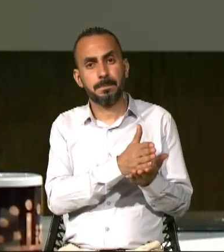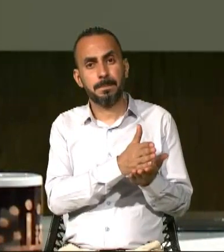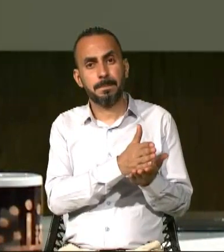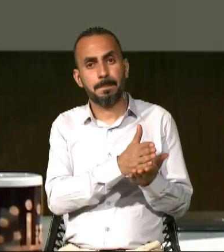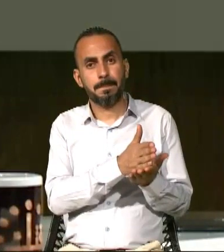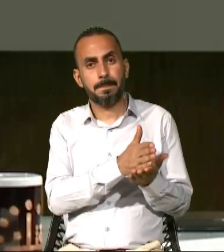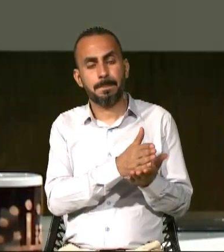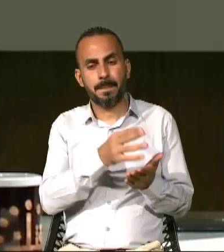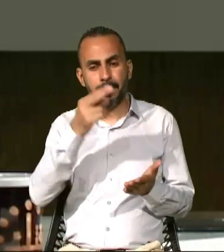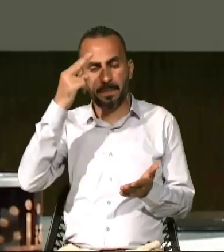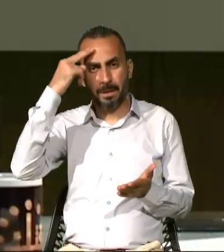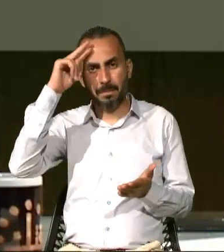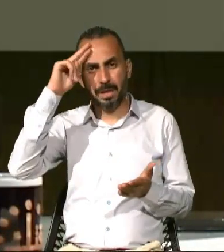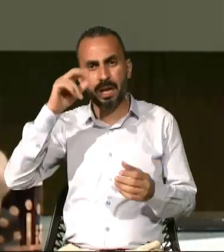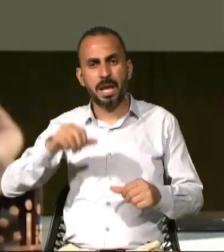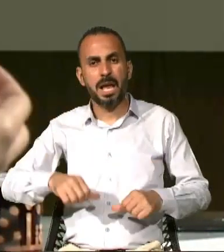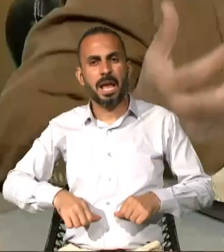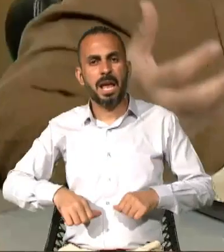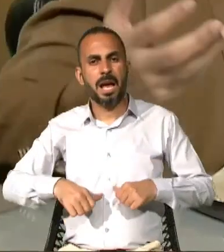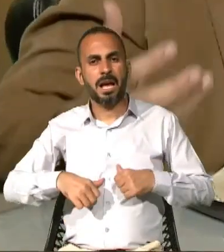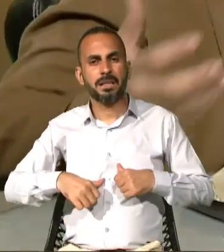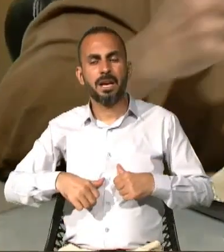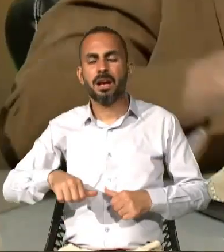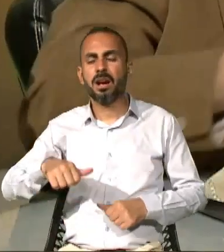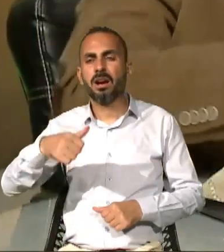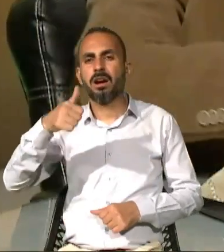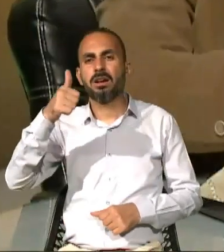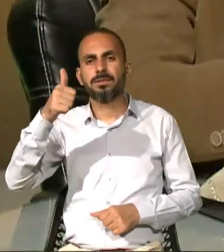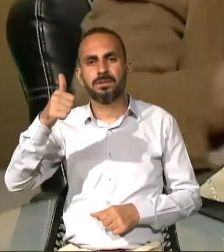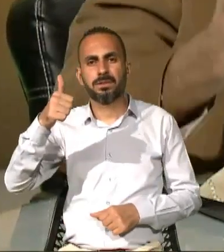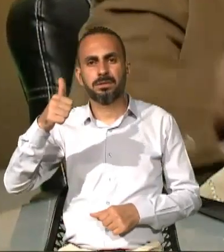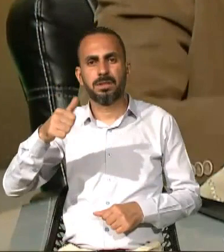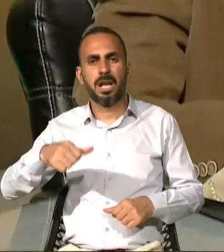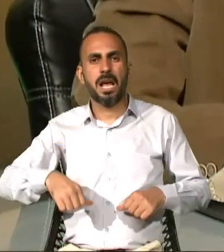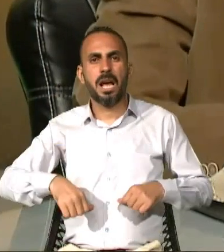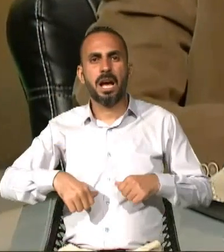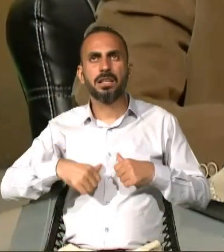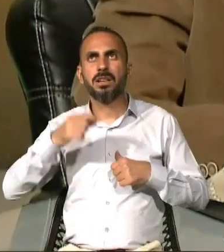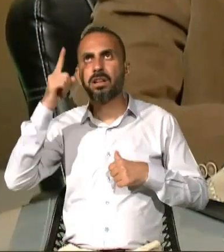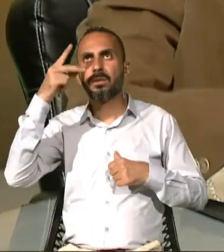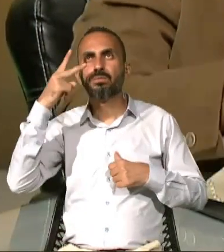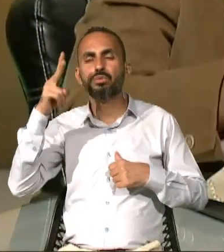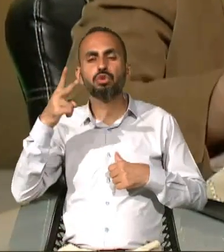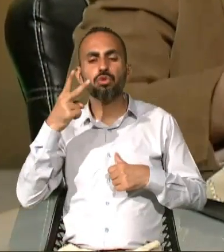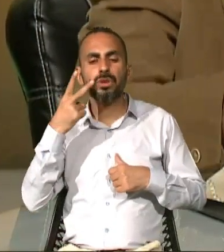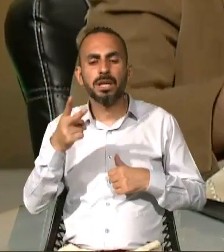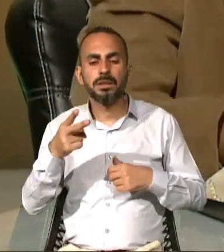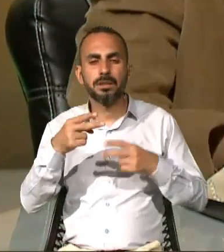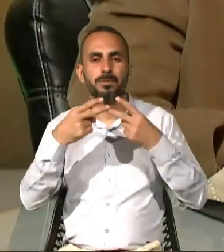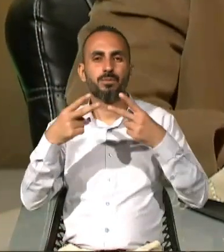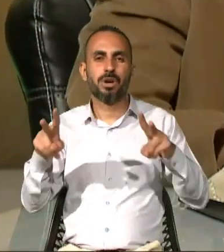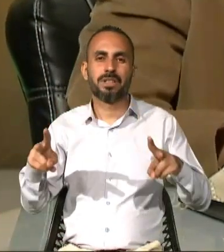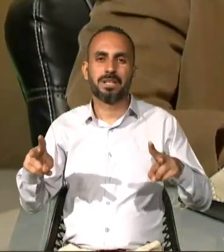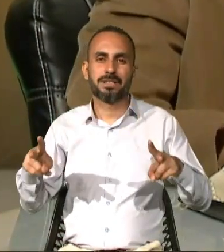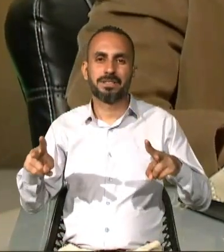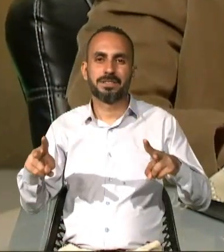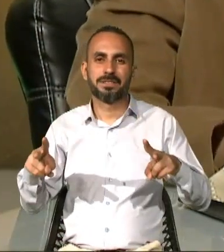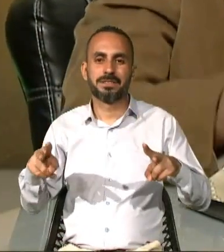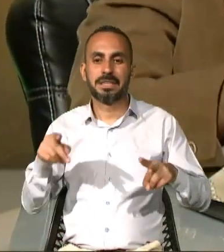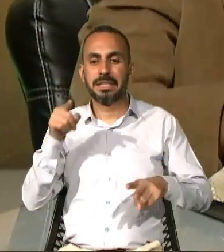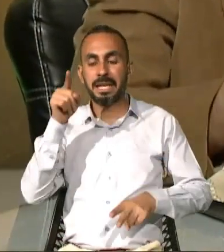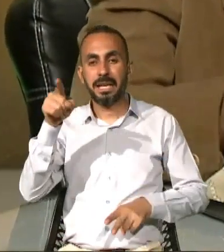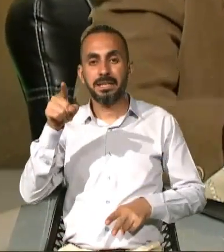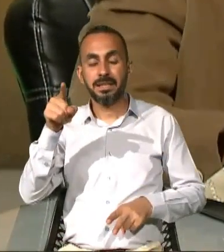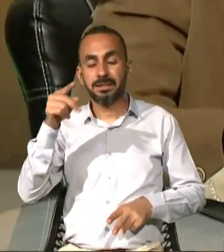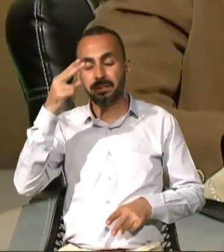ابقى حياة تقوى، يعني افضل كلمه لكلمه تقوى حياه ترضى الله، حياه ترضى ربنا، تشبع قلب دي الله، دي التقوى، يعني